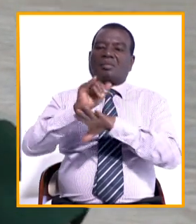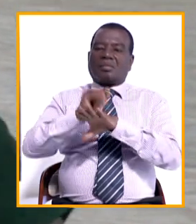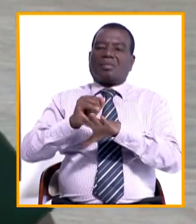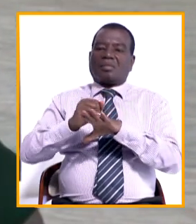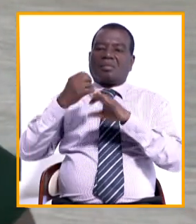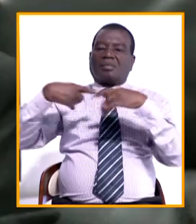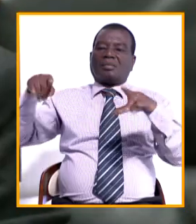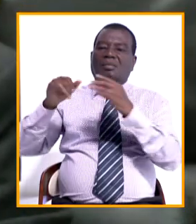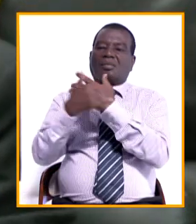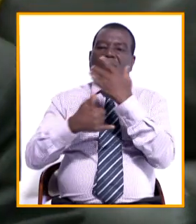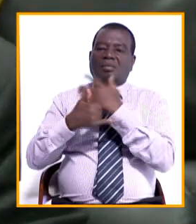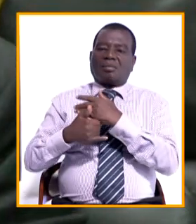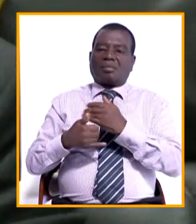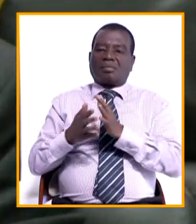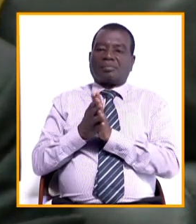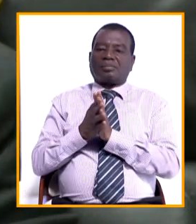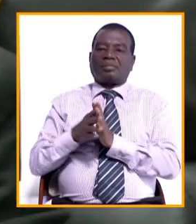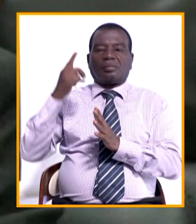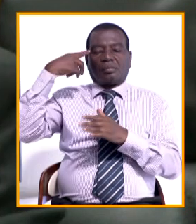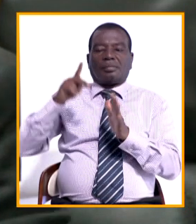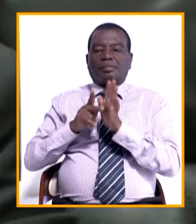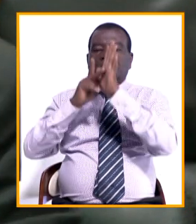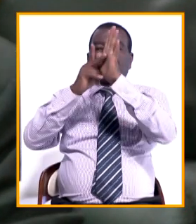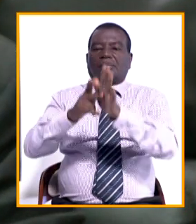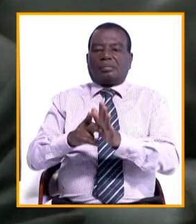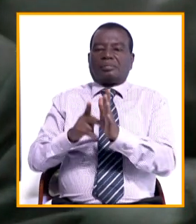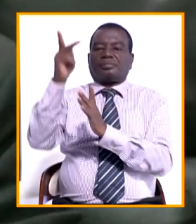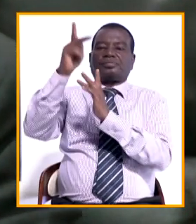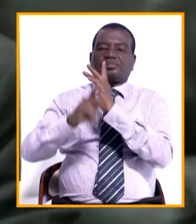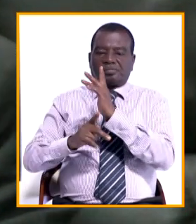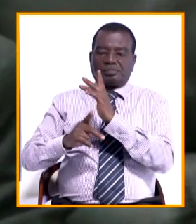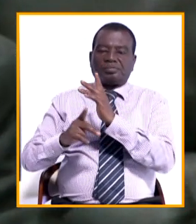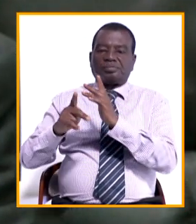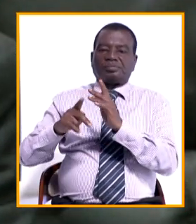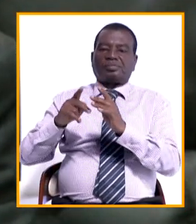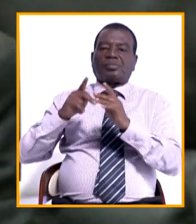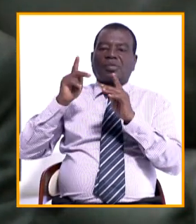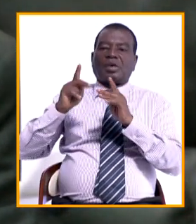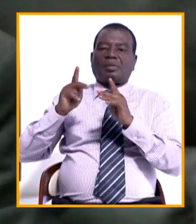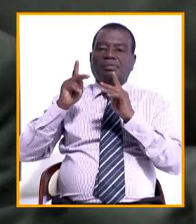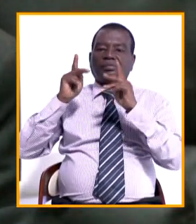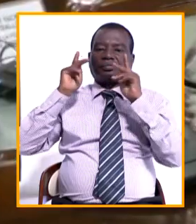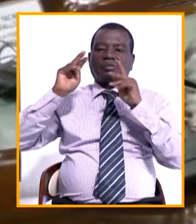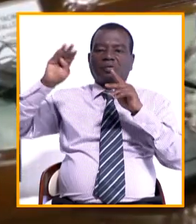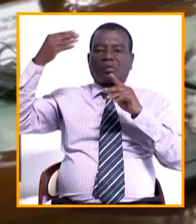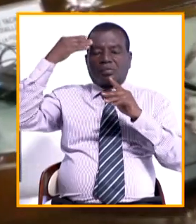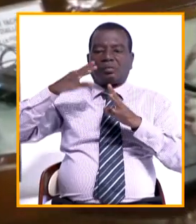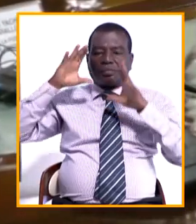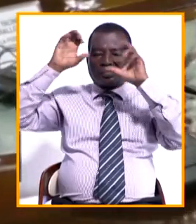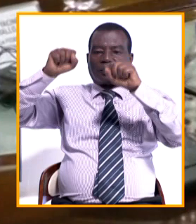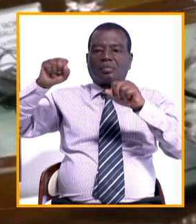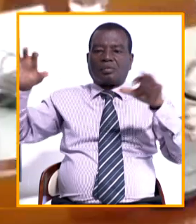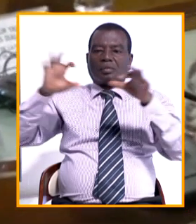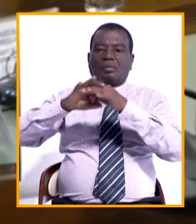vivre le rayonnement de notre pays. En plus de la présentation du projet Foot for School, au professeur Maria Toukoné, le président